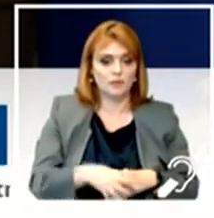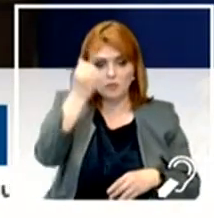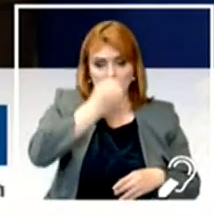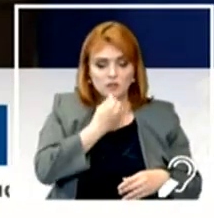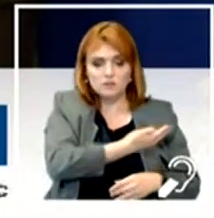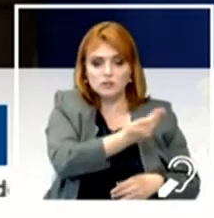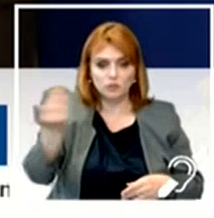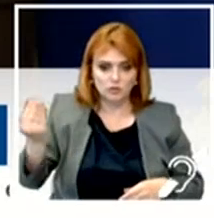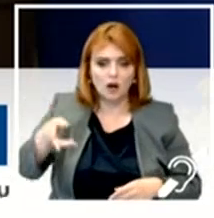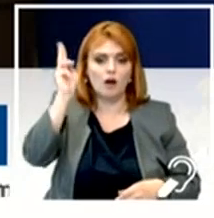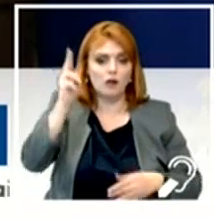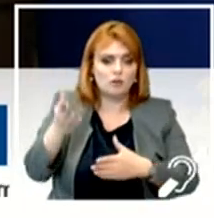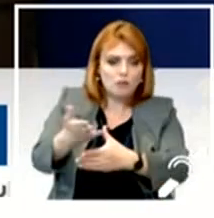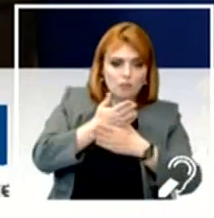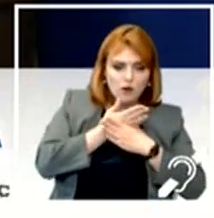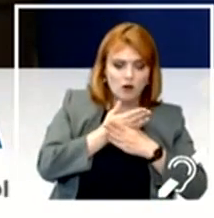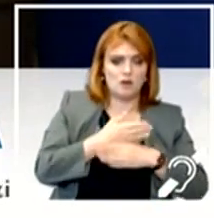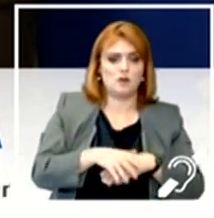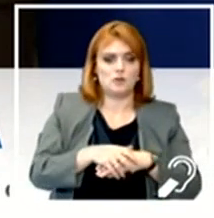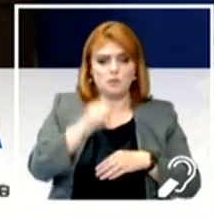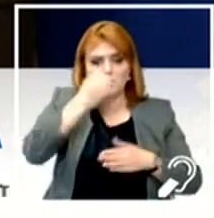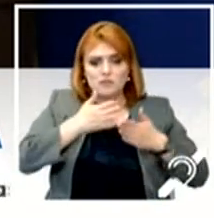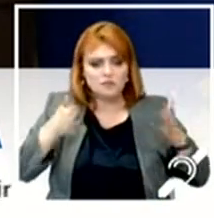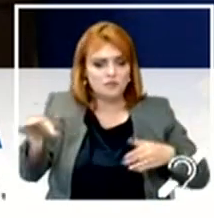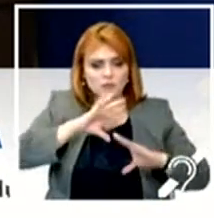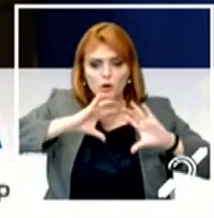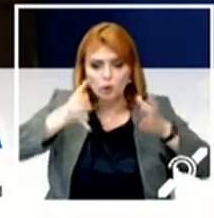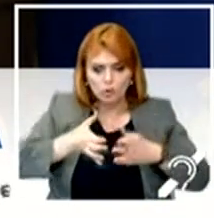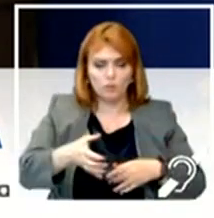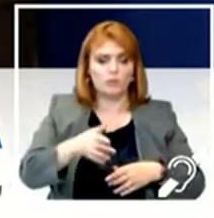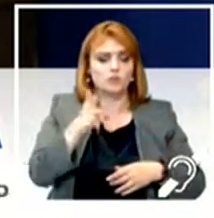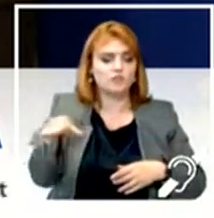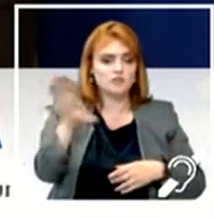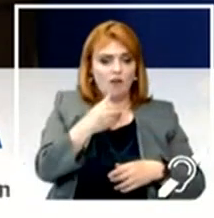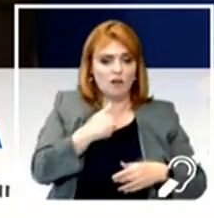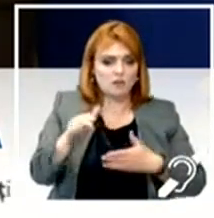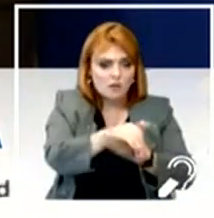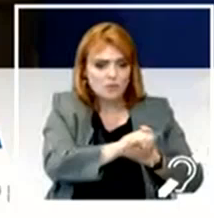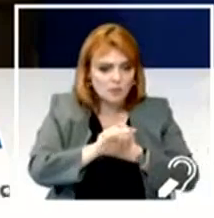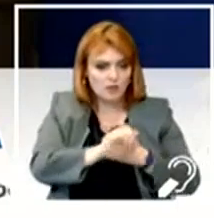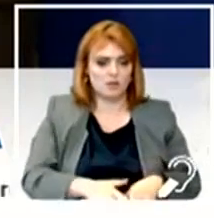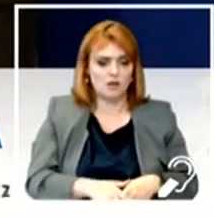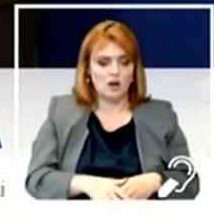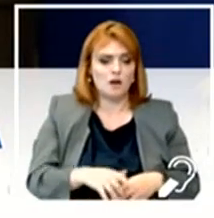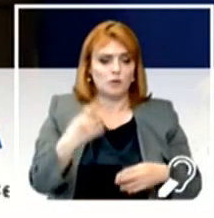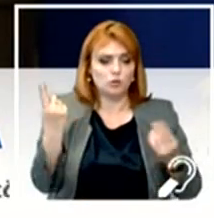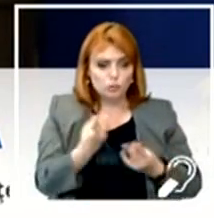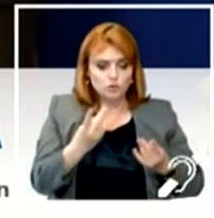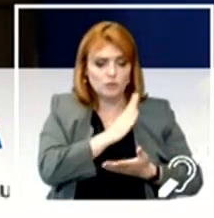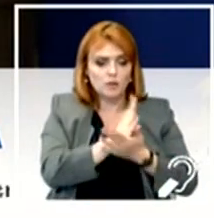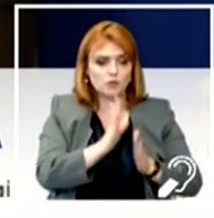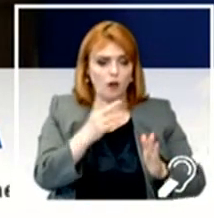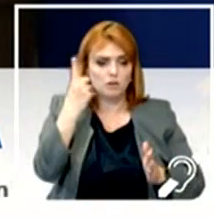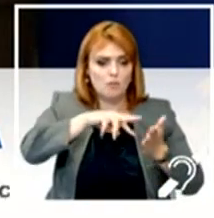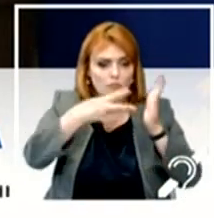helps us unite the world to implement the peace formula, the only realistic peace plan, and